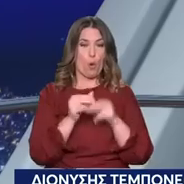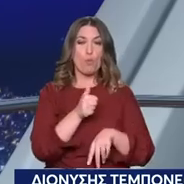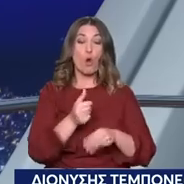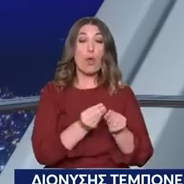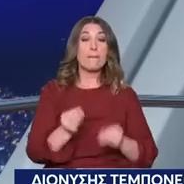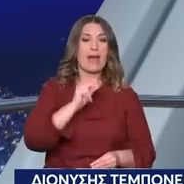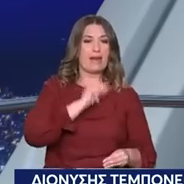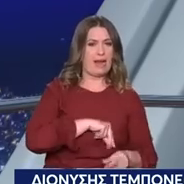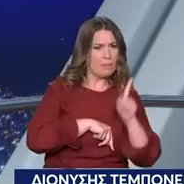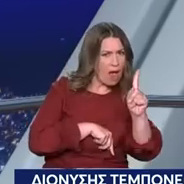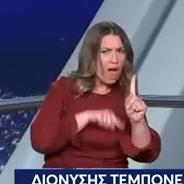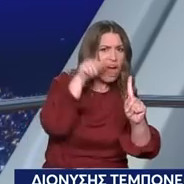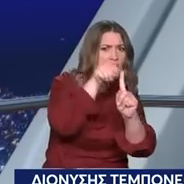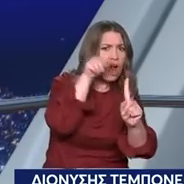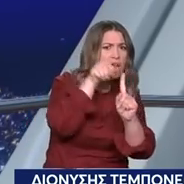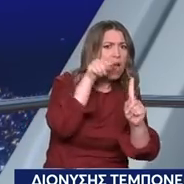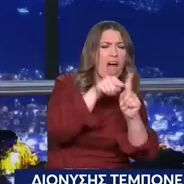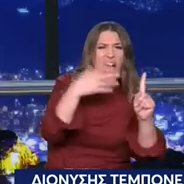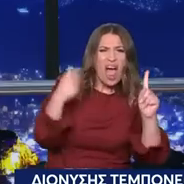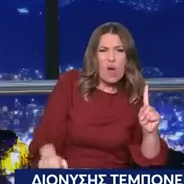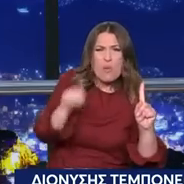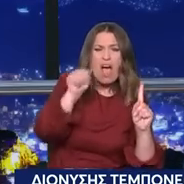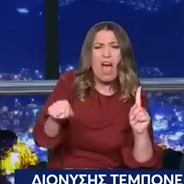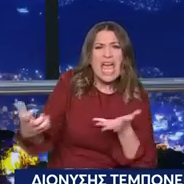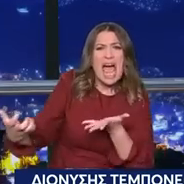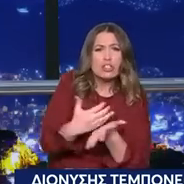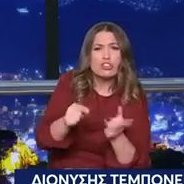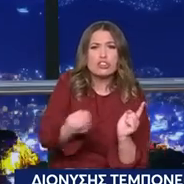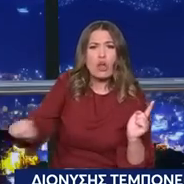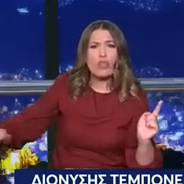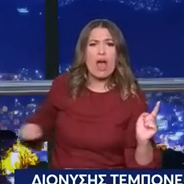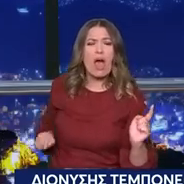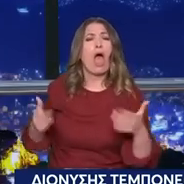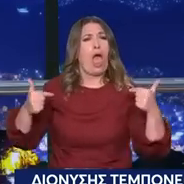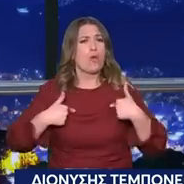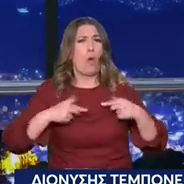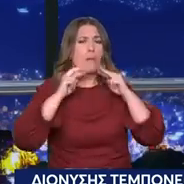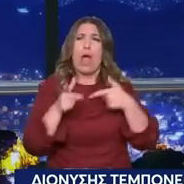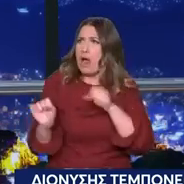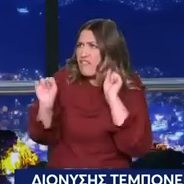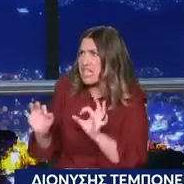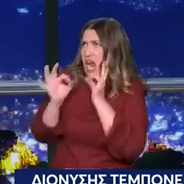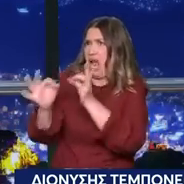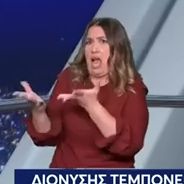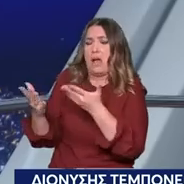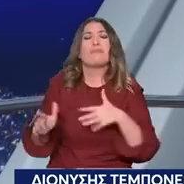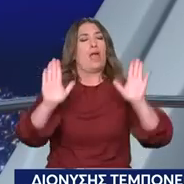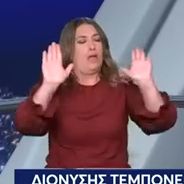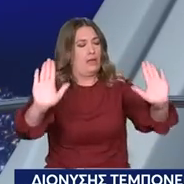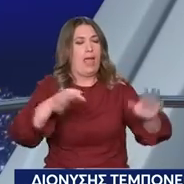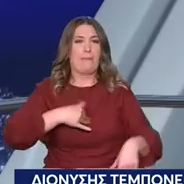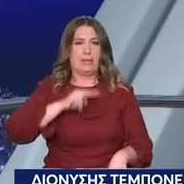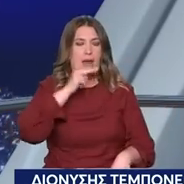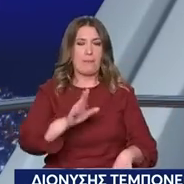ενώ υπάρχουν πάρα πολλές πηγές. Όχι, πού θα βρείτε τα λεφτά, είναι η κουβέντα. Βεβαίως. Σας απαντώ λοιπόν. Επειδή μία πηγή μας είπατε για μια, μιλάμε για μια